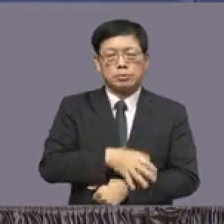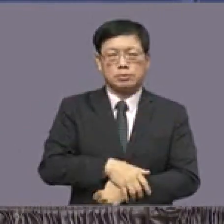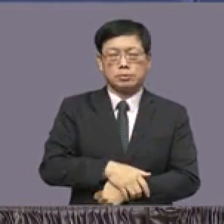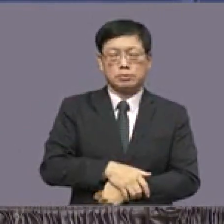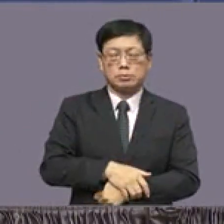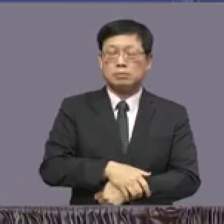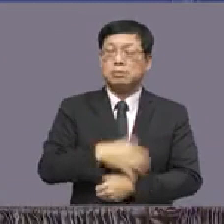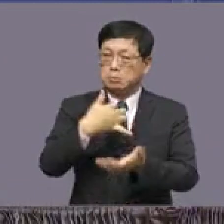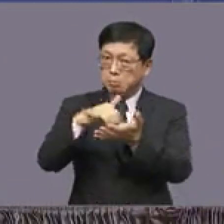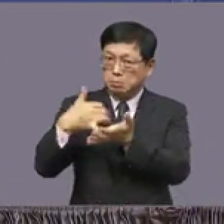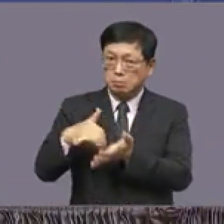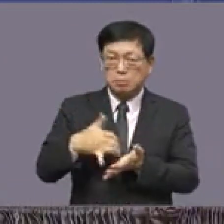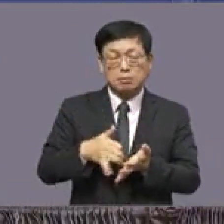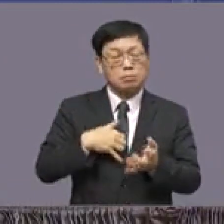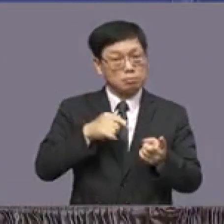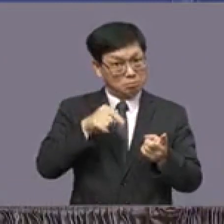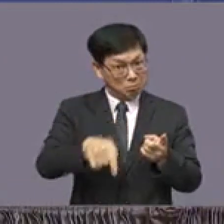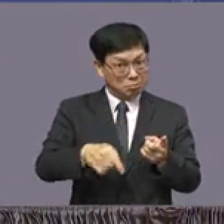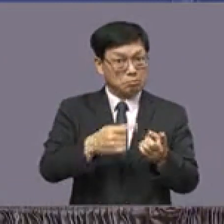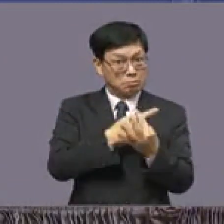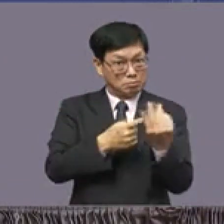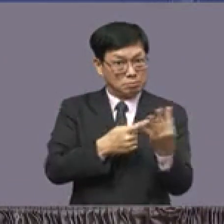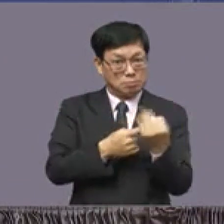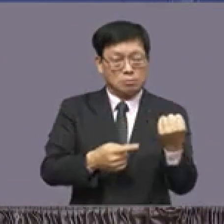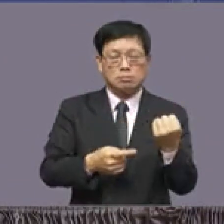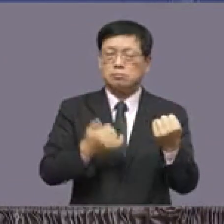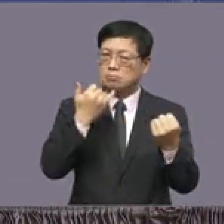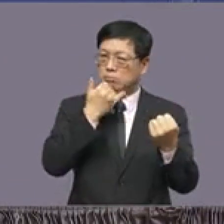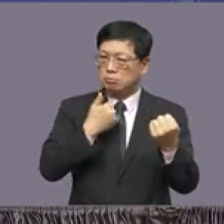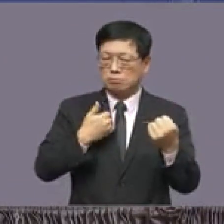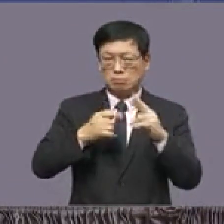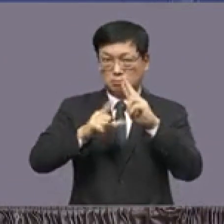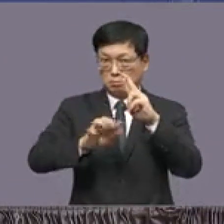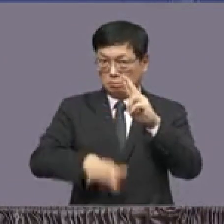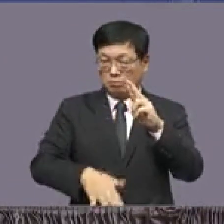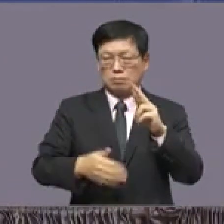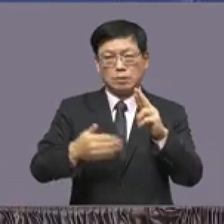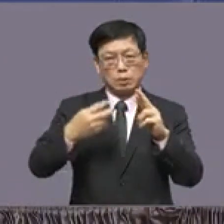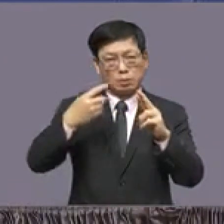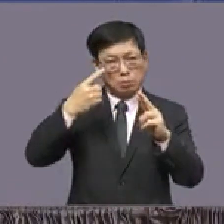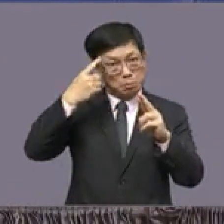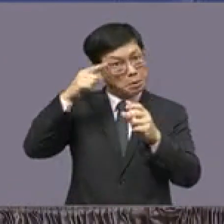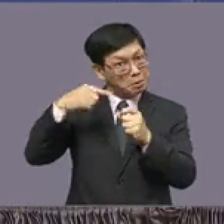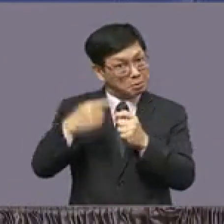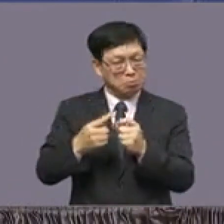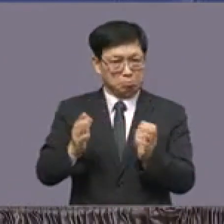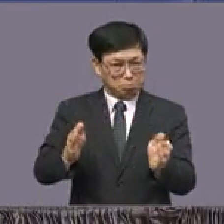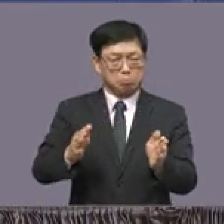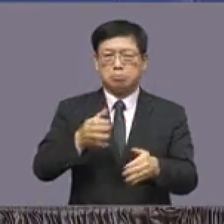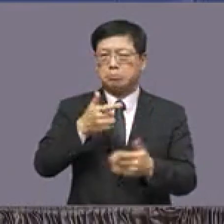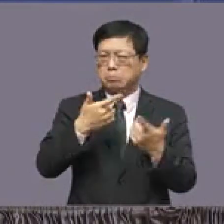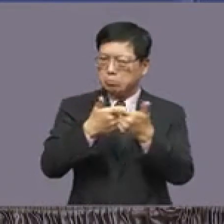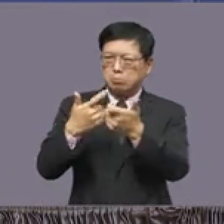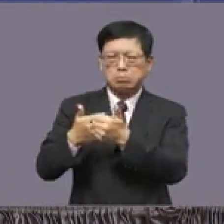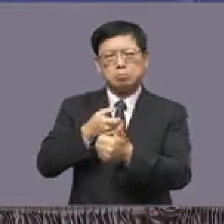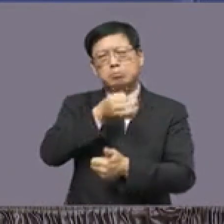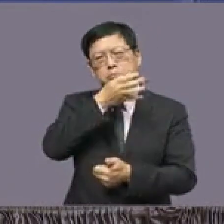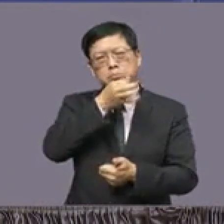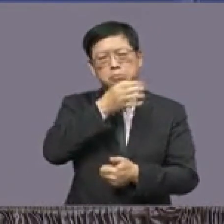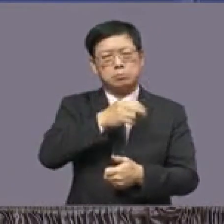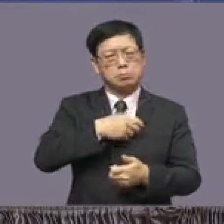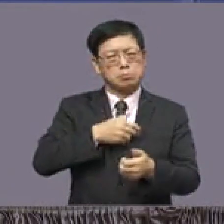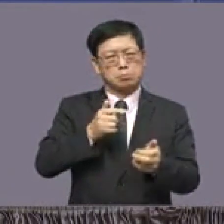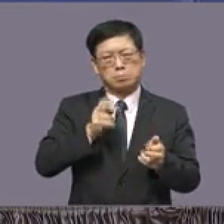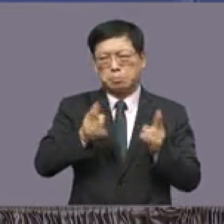合理预期哦这样的一个数量哦，可能到年底乃至到明年哦都还会来规划施